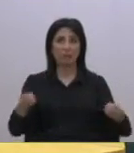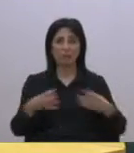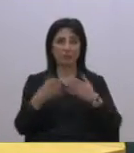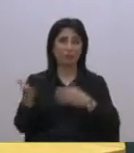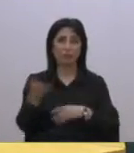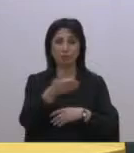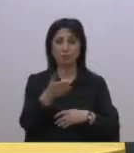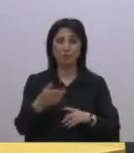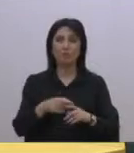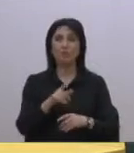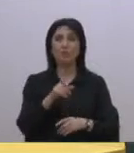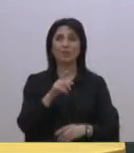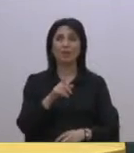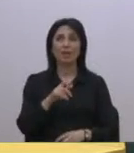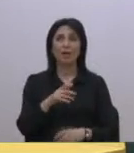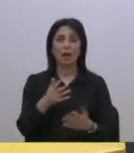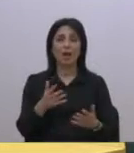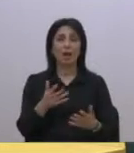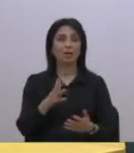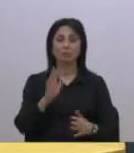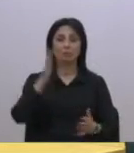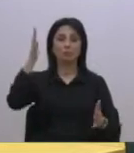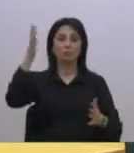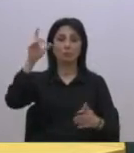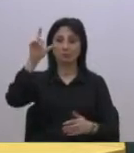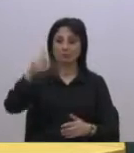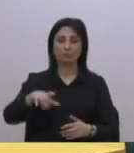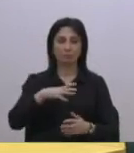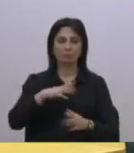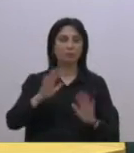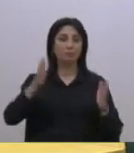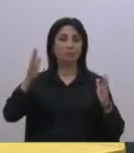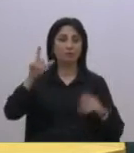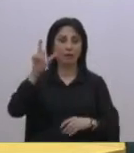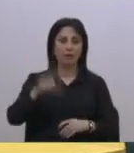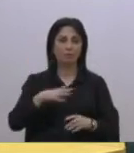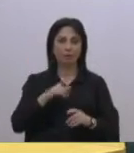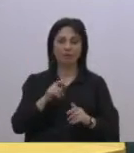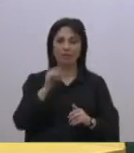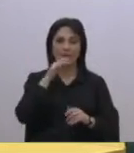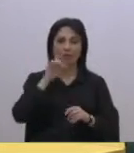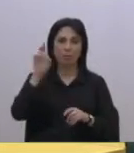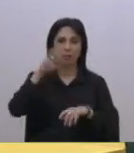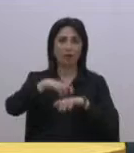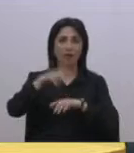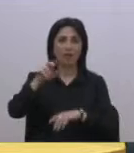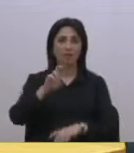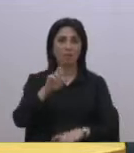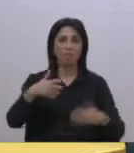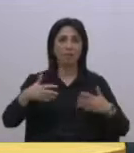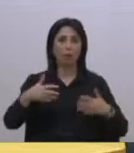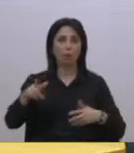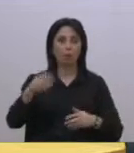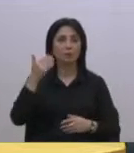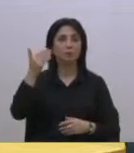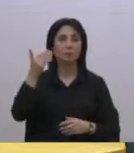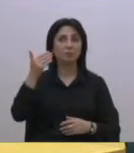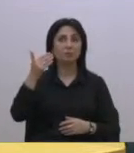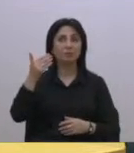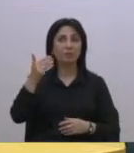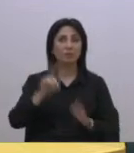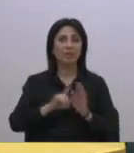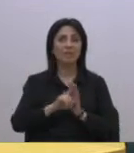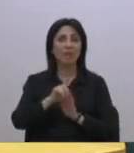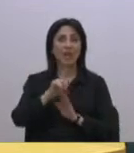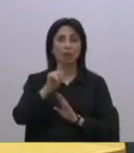ყველაზე კაშკაშა წარმომადგენელი, მართლმწინვალე წარმომადგენელი, რომელმაც აი ზუსტად აი ამის მოცემა დაიწყო.